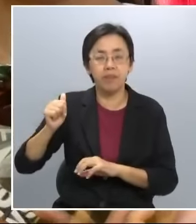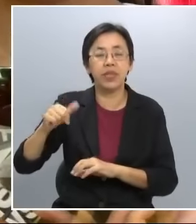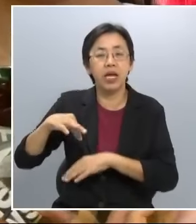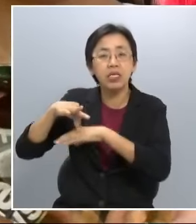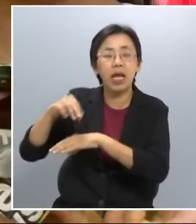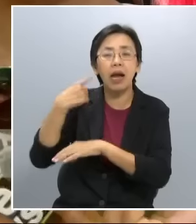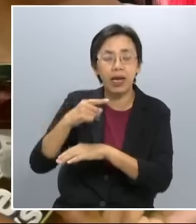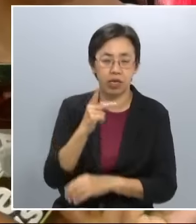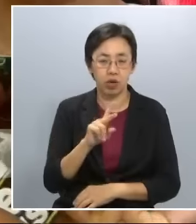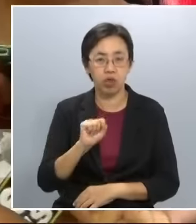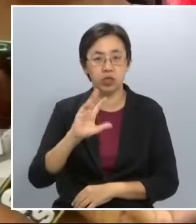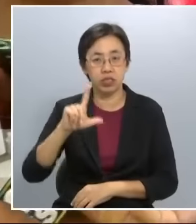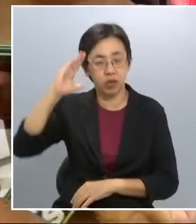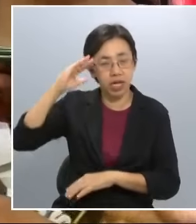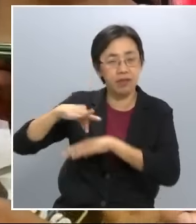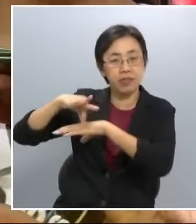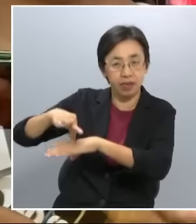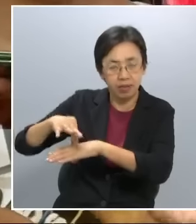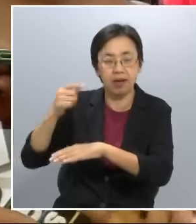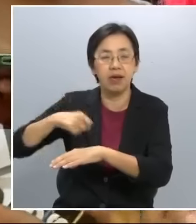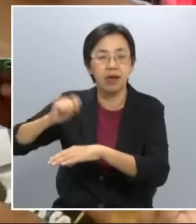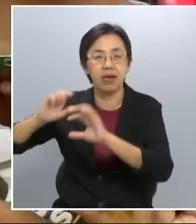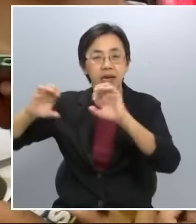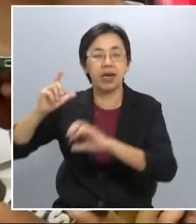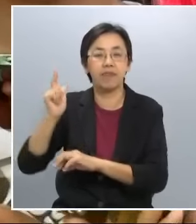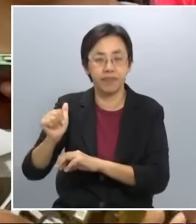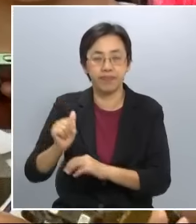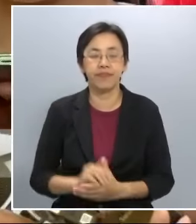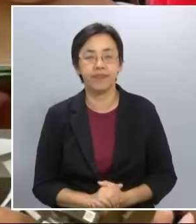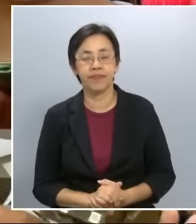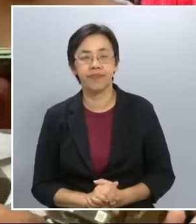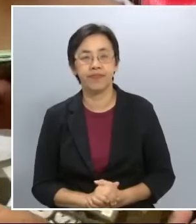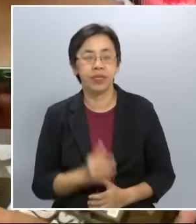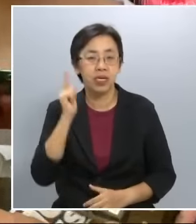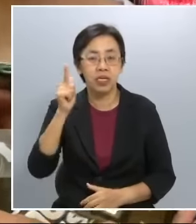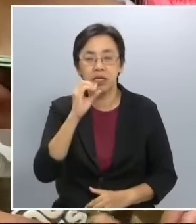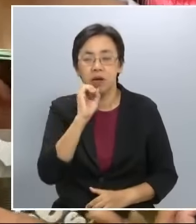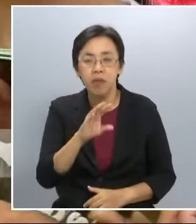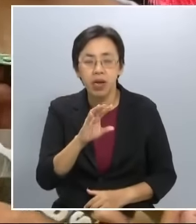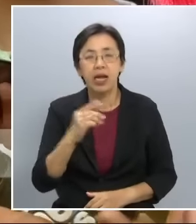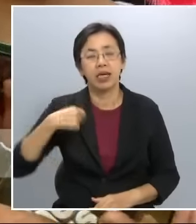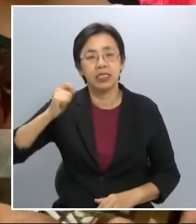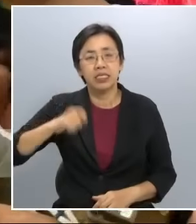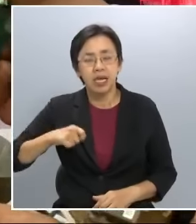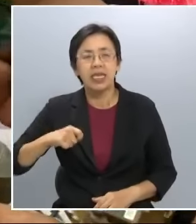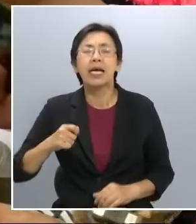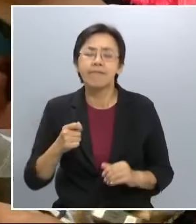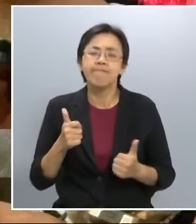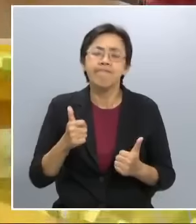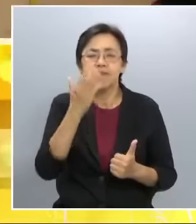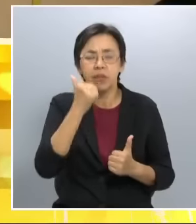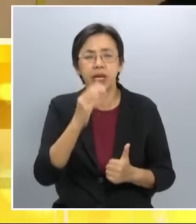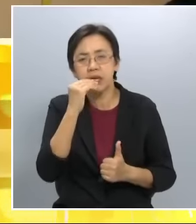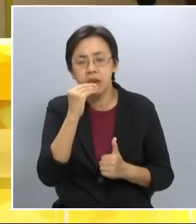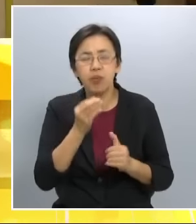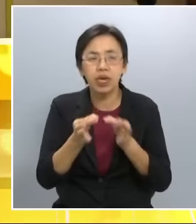ดยคสช.คณะรักษาความสงบแห่งชาติคุณทักษิณยังบอกว่าการขึ้นศาลก็ดีเหมือนกันจะได้พูดคุยข้อเท็